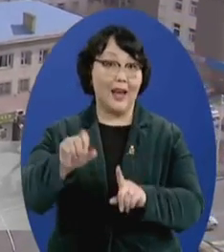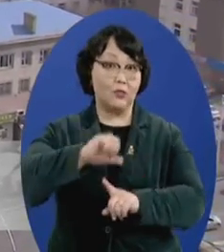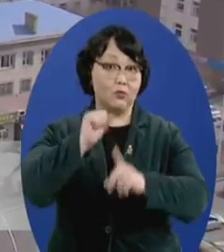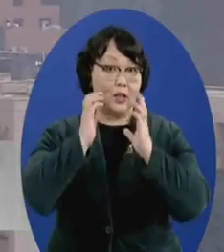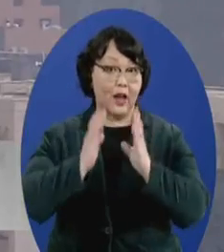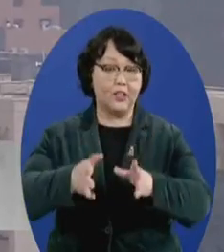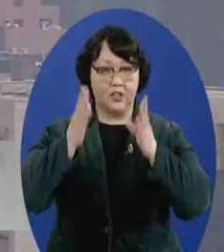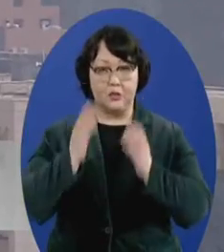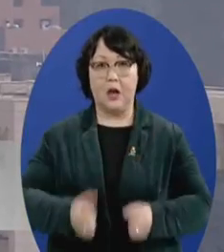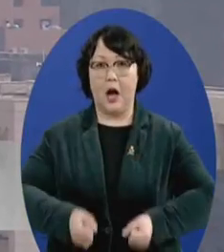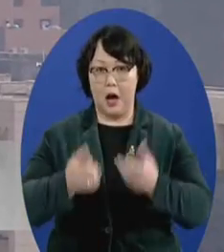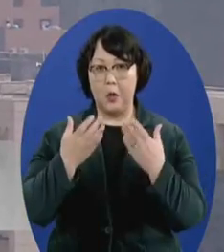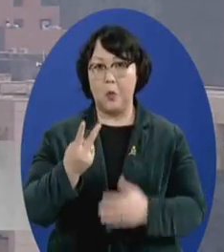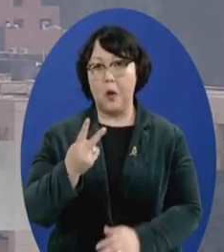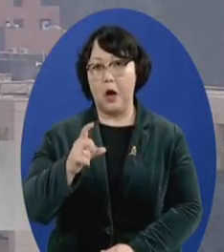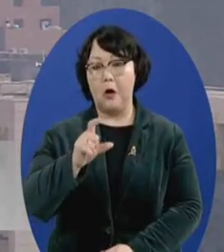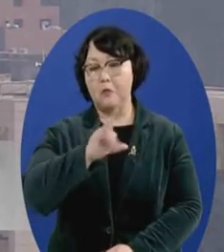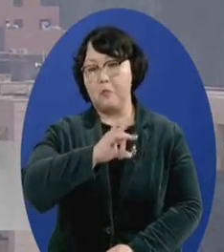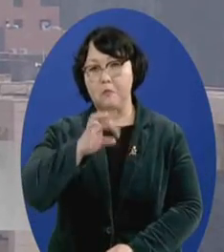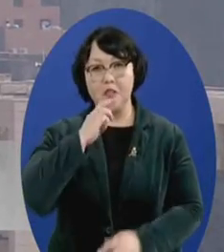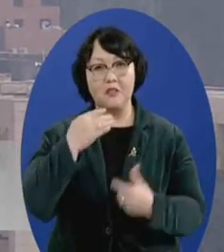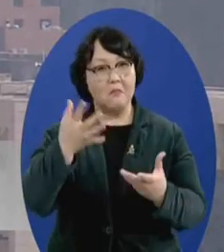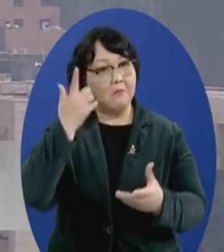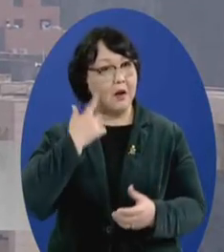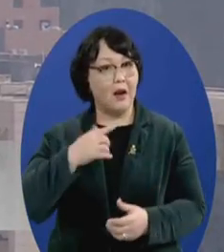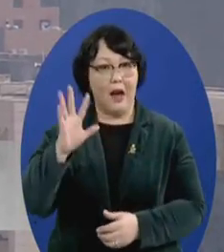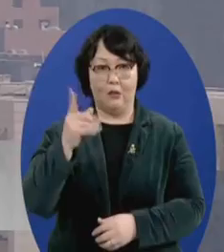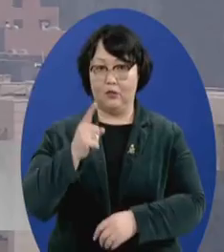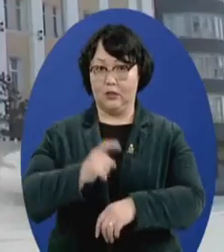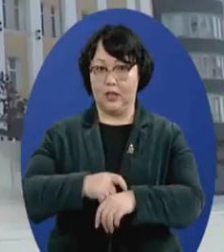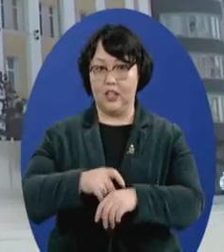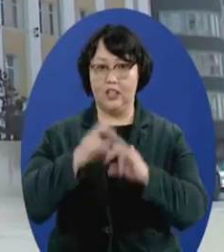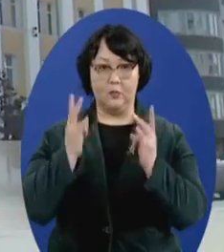шийдвэр гаргахыг үйлдвэрчний нийгмийн холбооноос мэдгдлээ. Маргааш